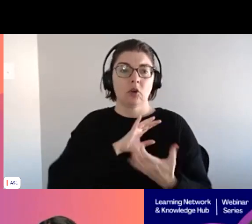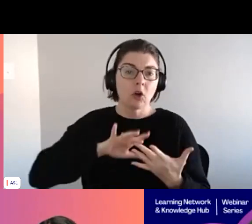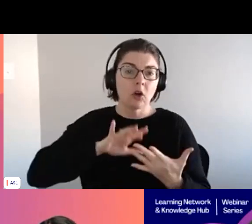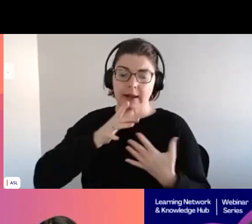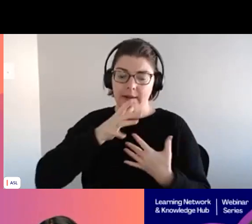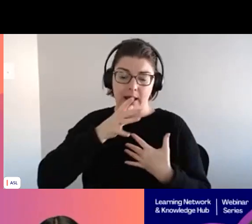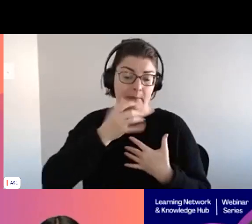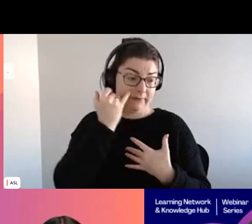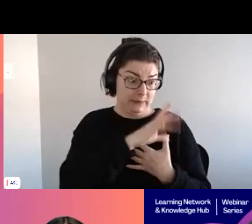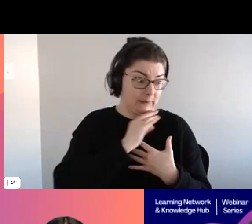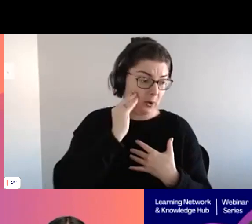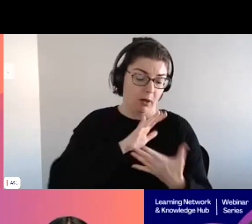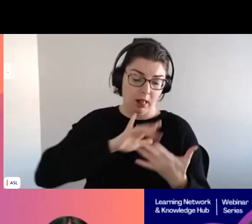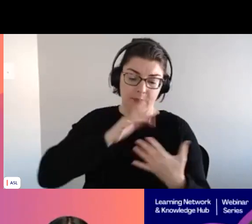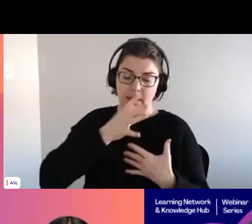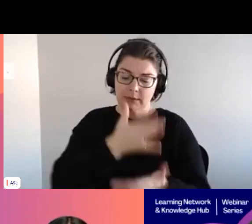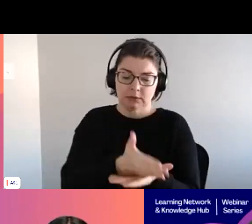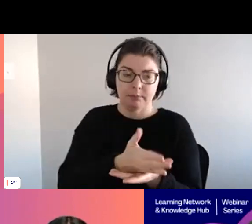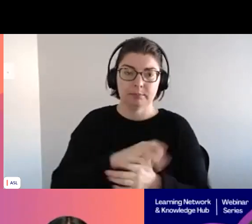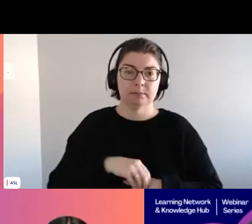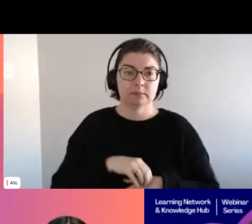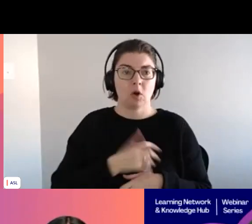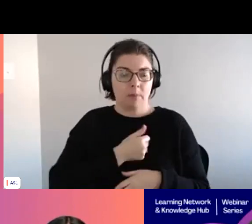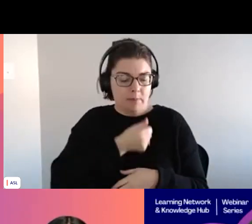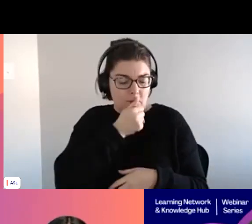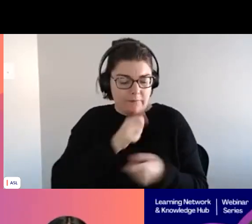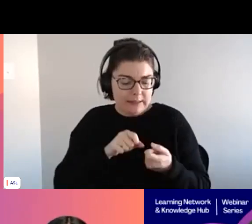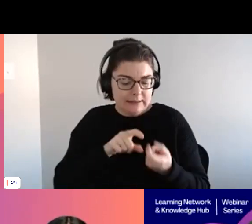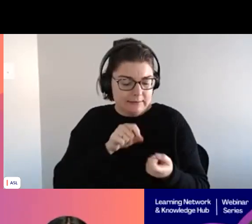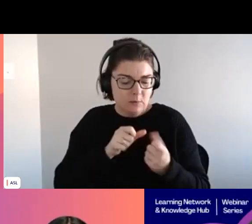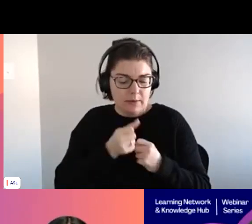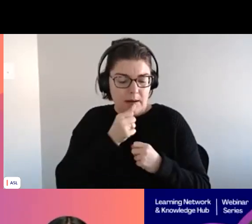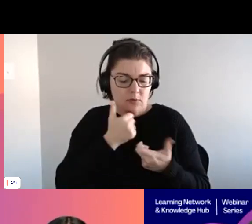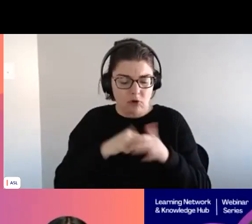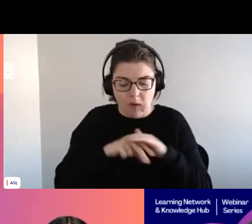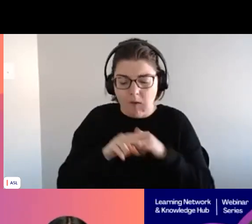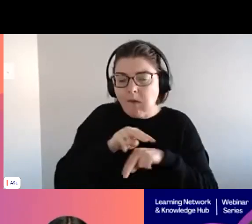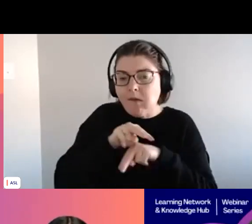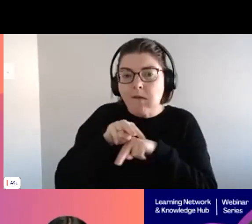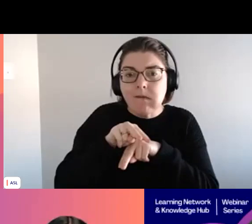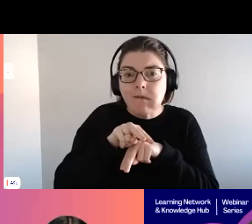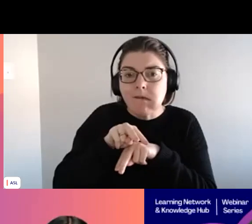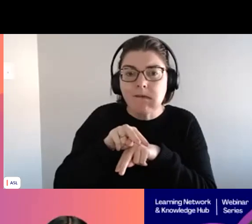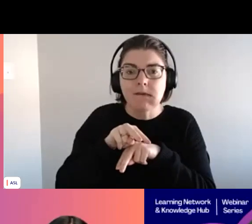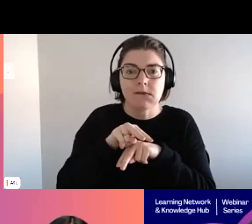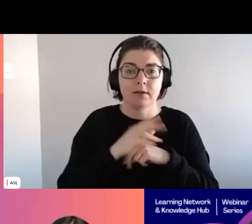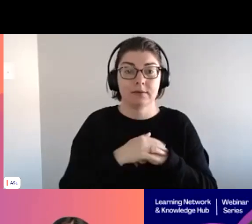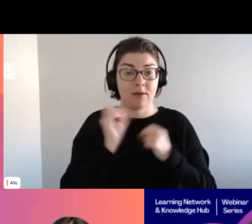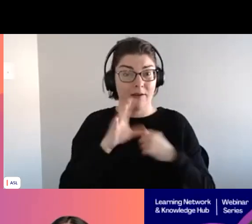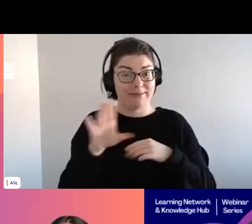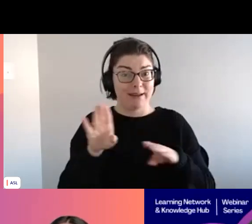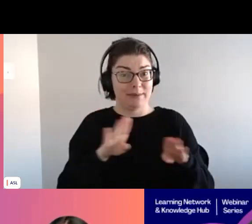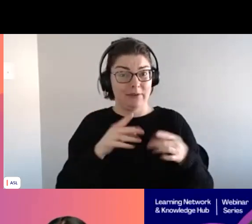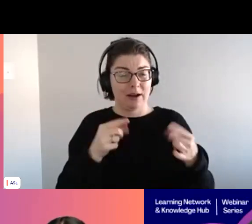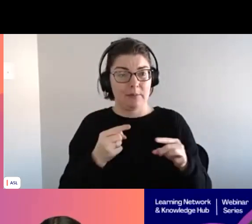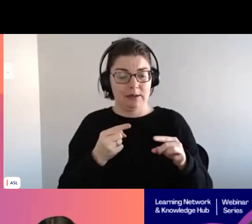de manière technologique aussi vous voulez m'empêcher de contacter ma mère lorsqu'il était donc j'étais chez lui et étudier